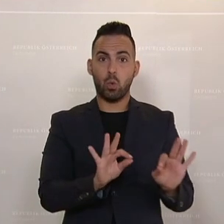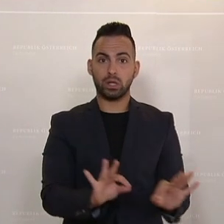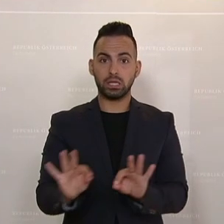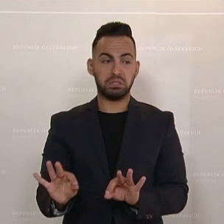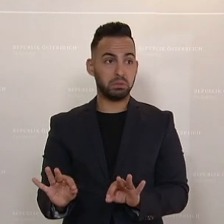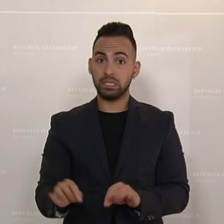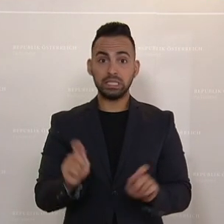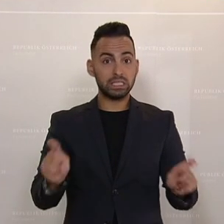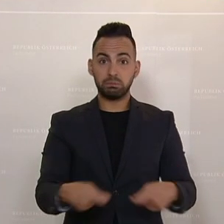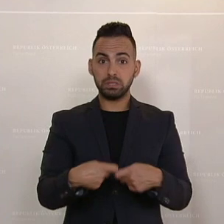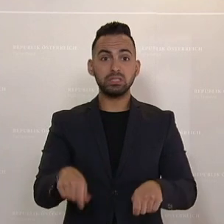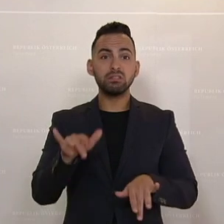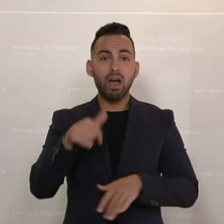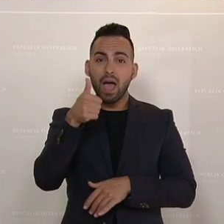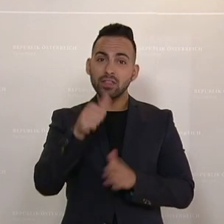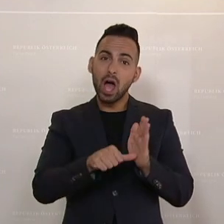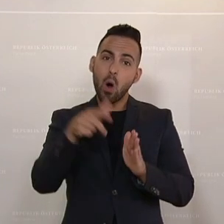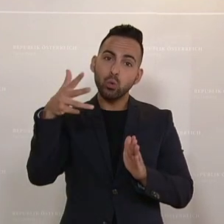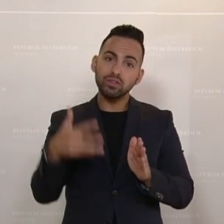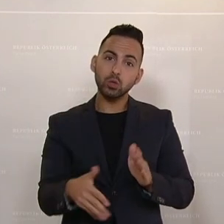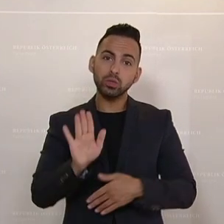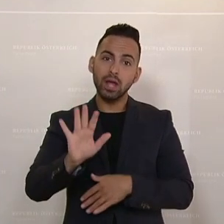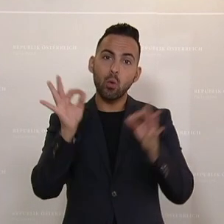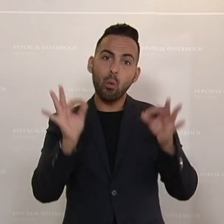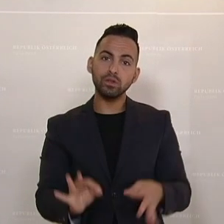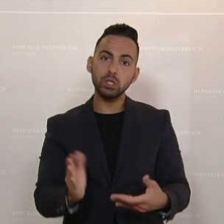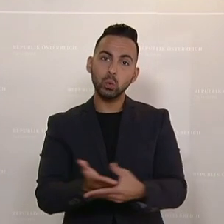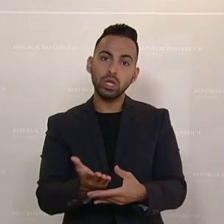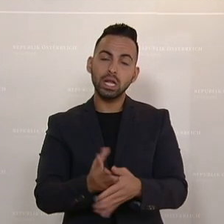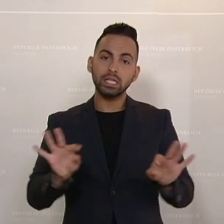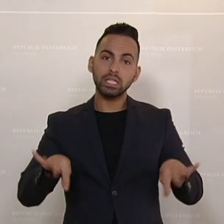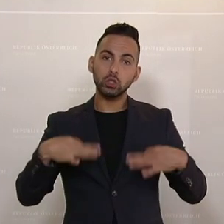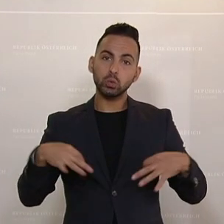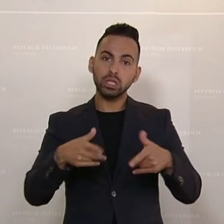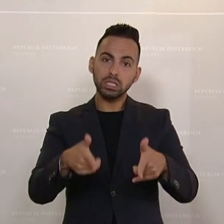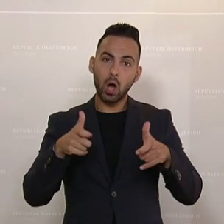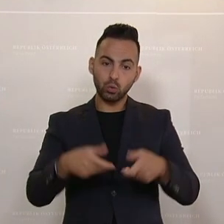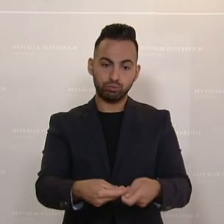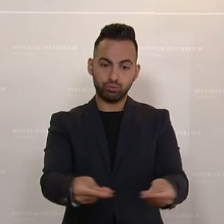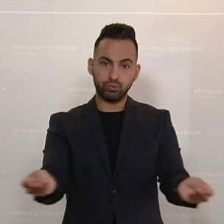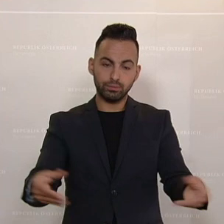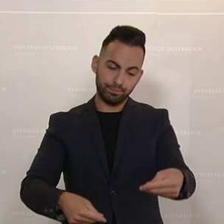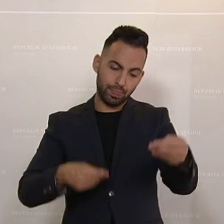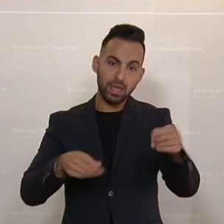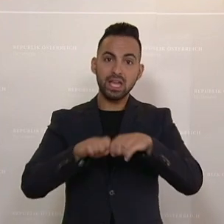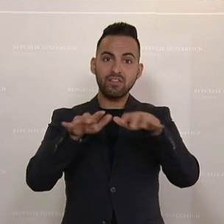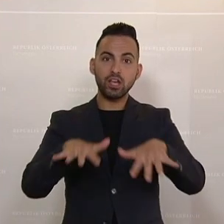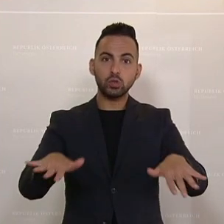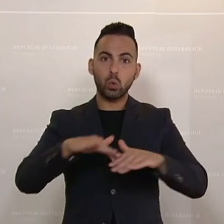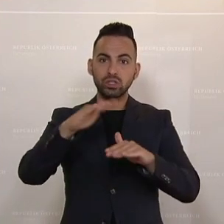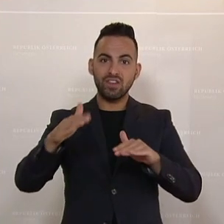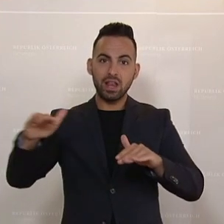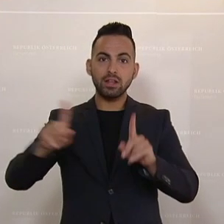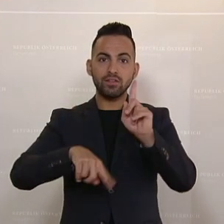Beispiel überhaupt keine einzige Auswertung in Ihren offiziellen Unterlagen, die Sie auch dem Gesundheitsausschuss zugespielt haben, wo die Infektionswellen nach den